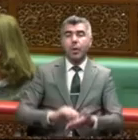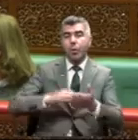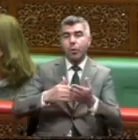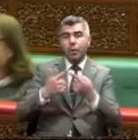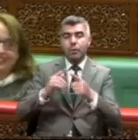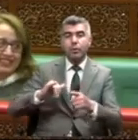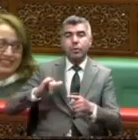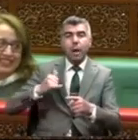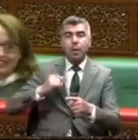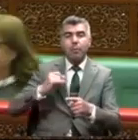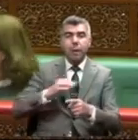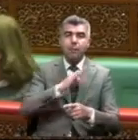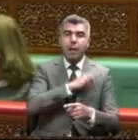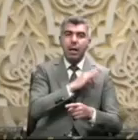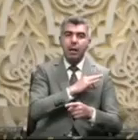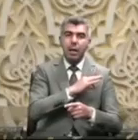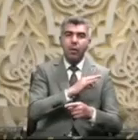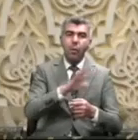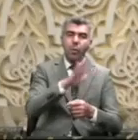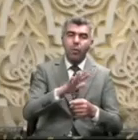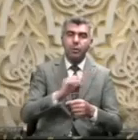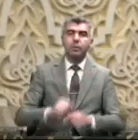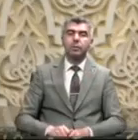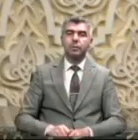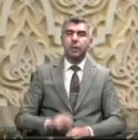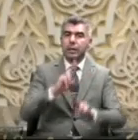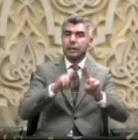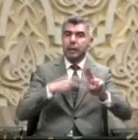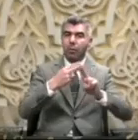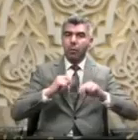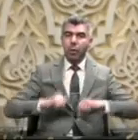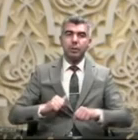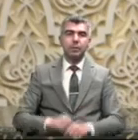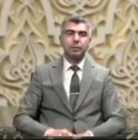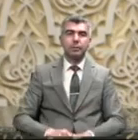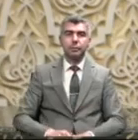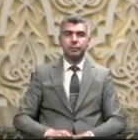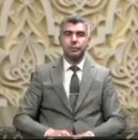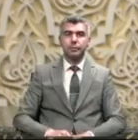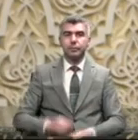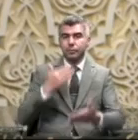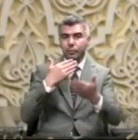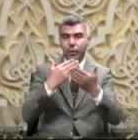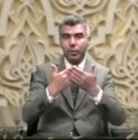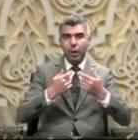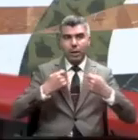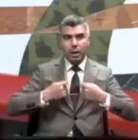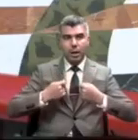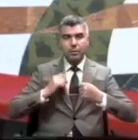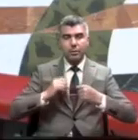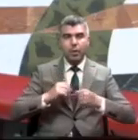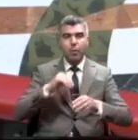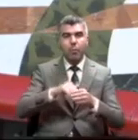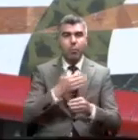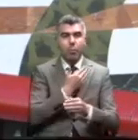الشباب المغربي بالنفع وشكرا تفضلوا السيد الوزير في اطار الجواب على السؤال شكرا سيد الرئيس شكرا السيد